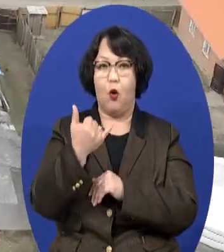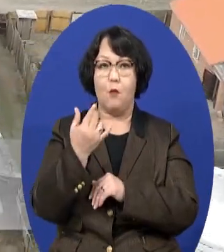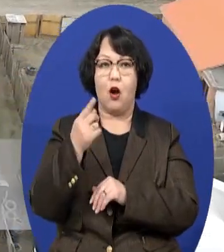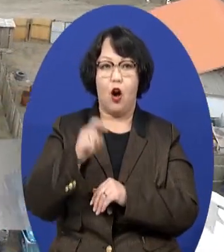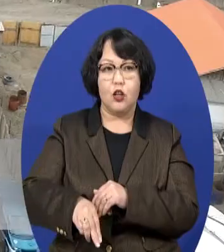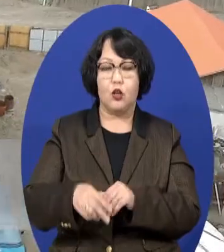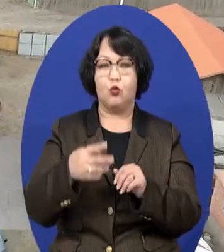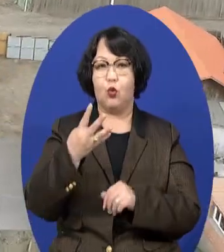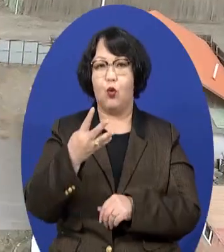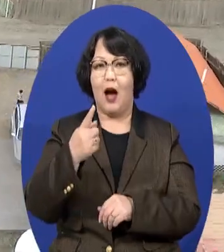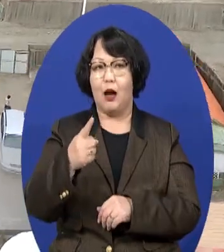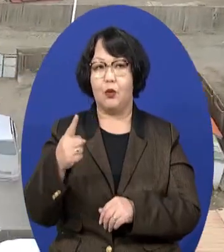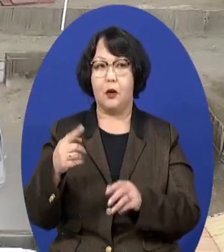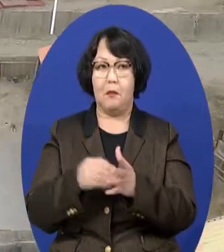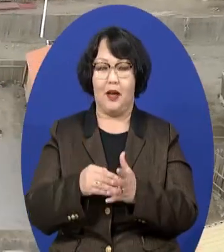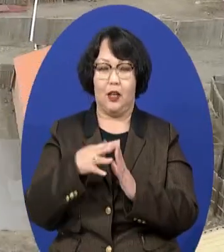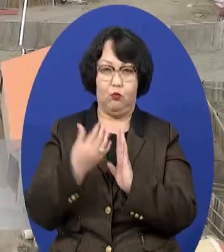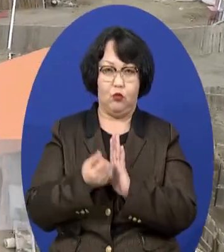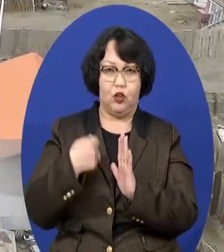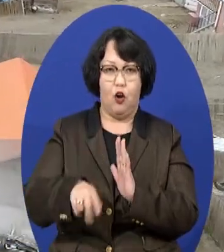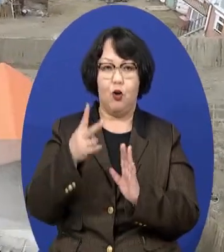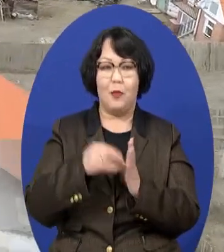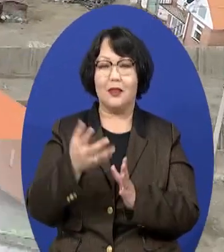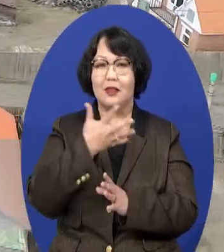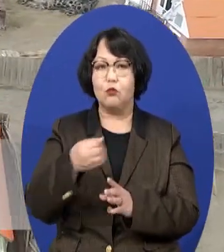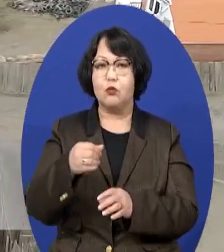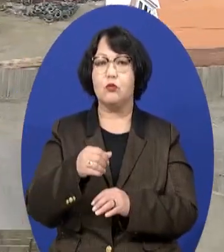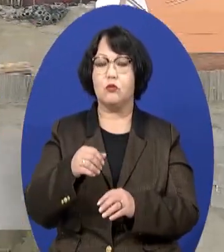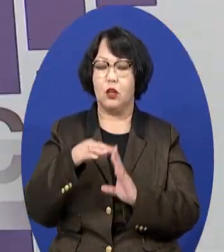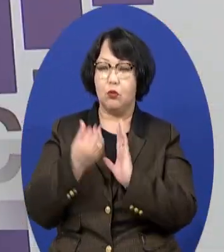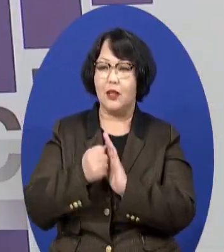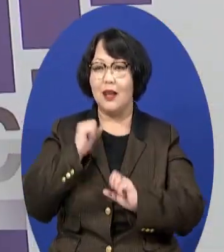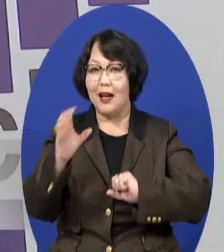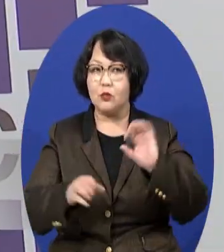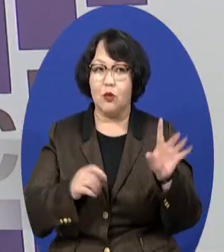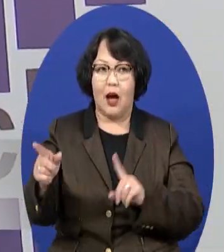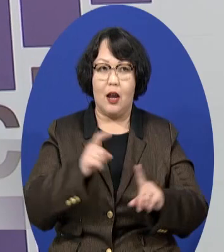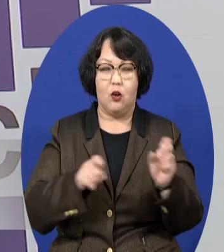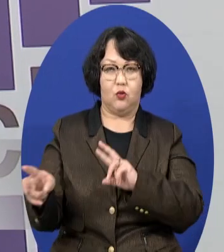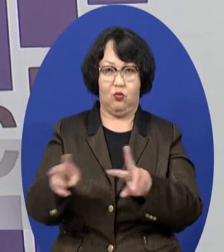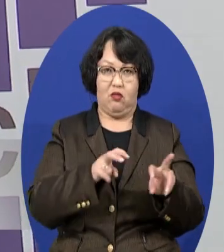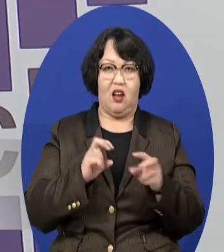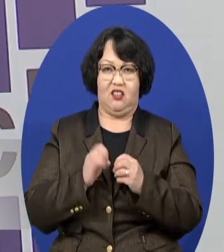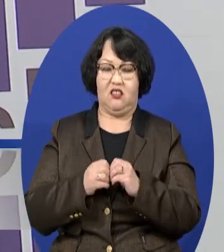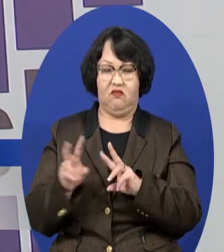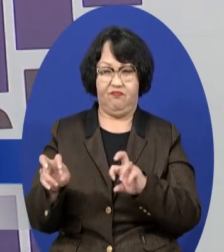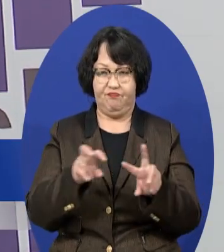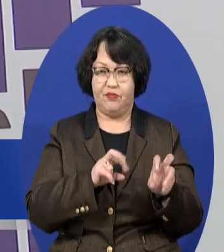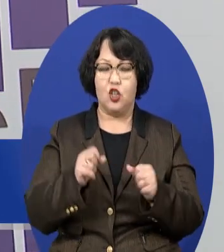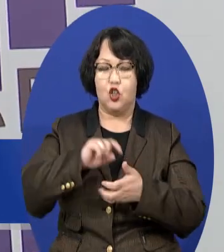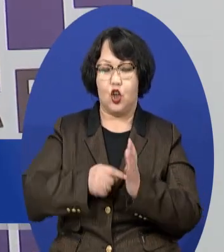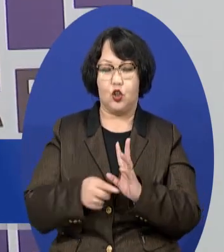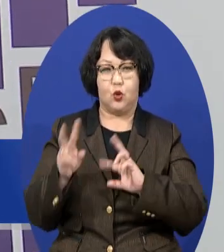хотын 411 мянган өрхийн 2500 төврийн аргаар судалгаа явуулсан байна. аливаа юмыг бол бас яг энэ тооцоо судалгаан дээр үндэслэн